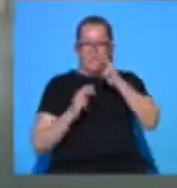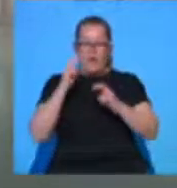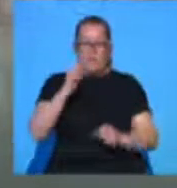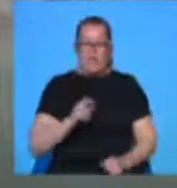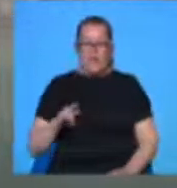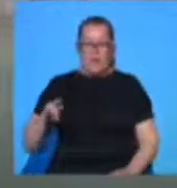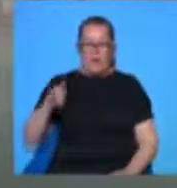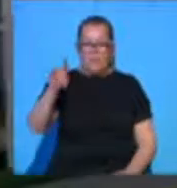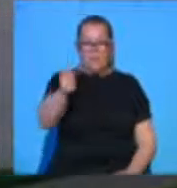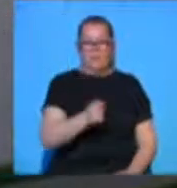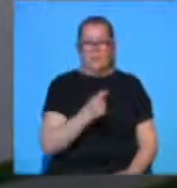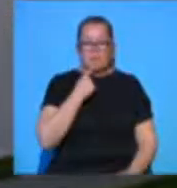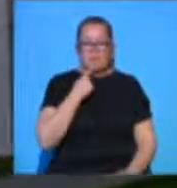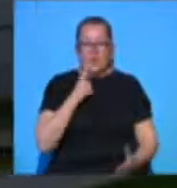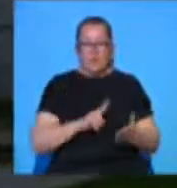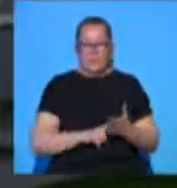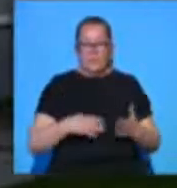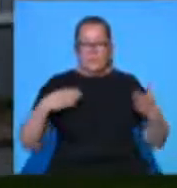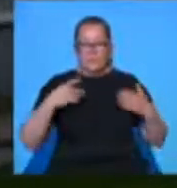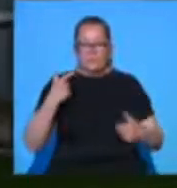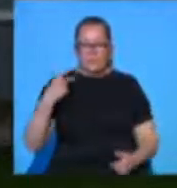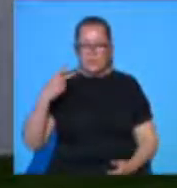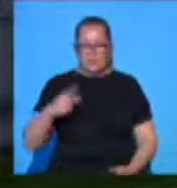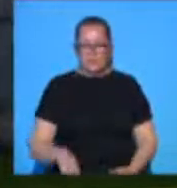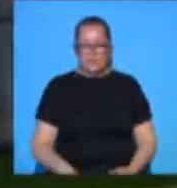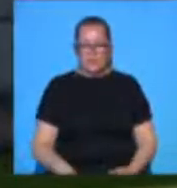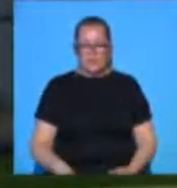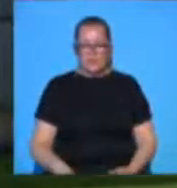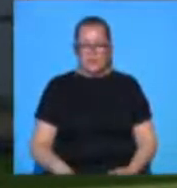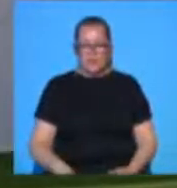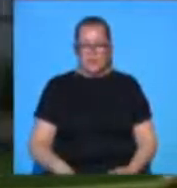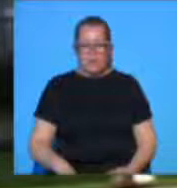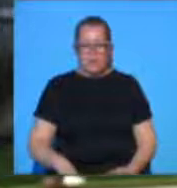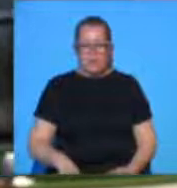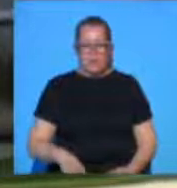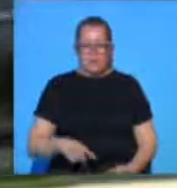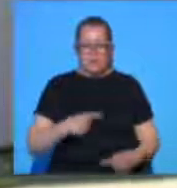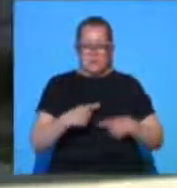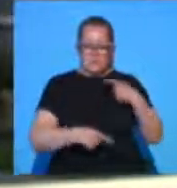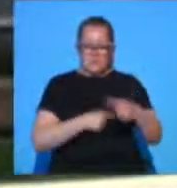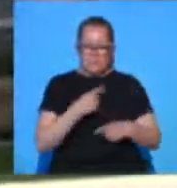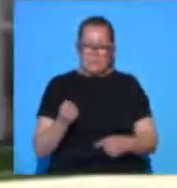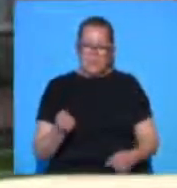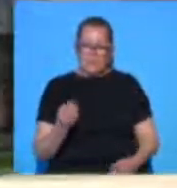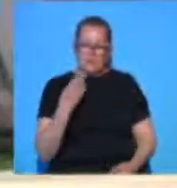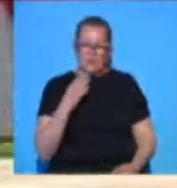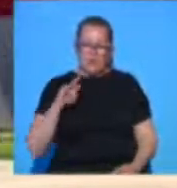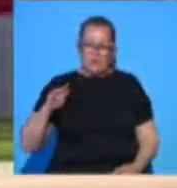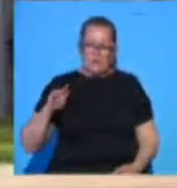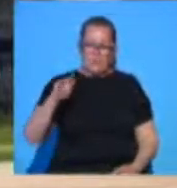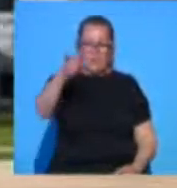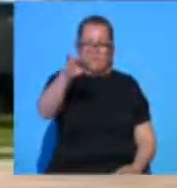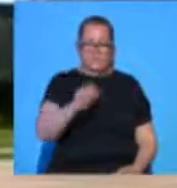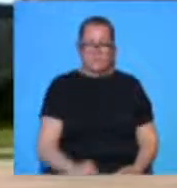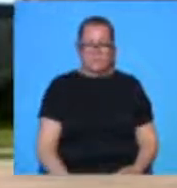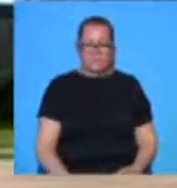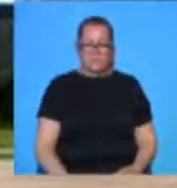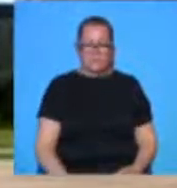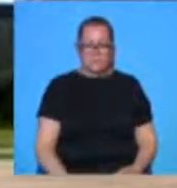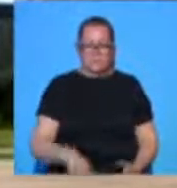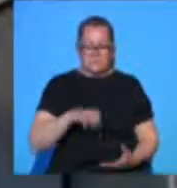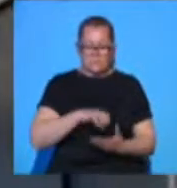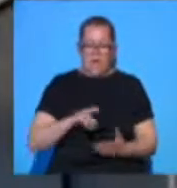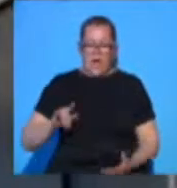a fost înființată în 1972, iar în prezent modernizează avioane IR-99 standard. Pe de altă parte, aeroportul